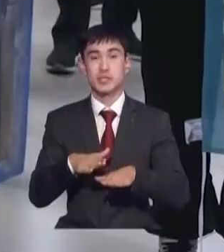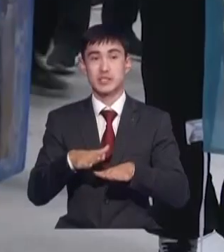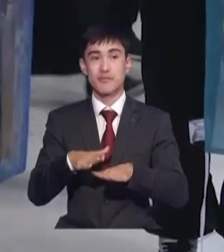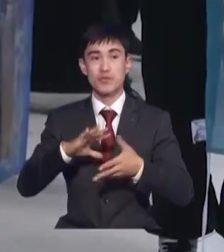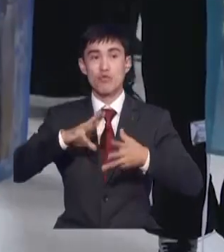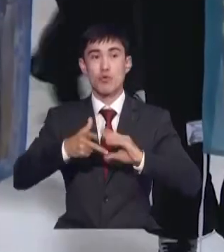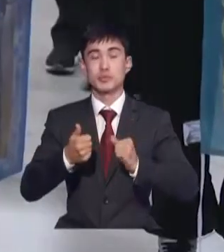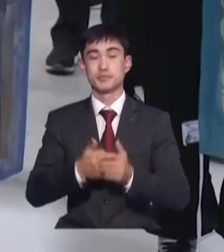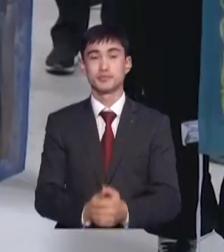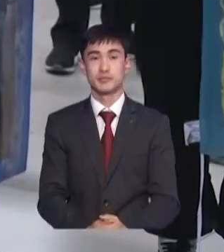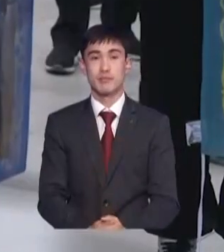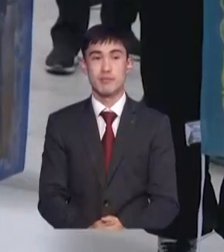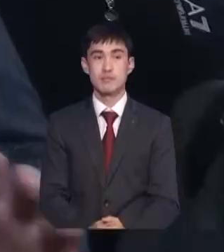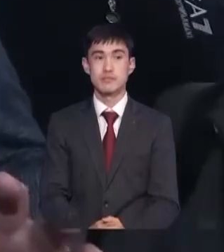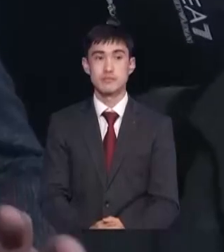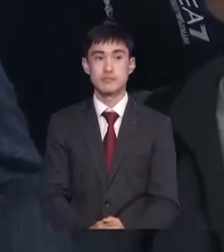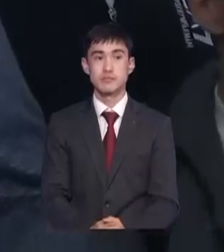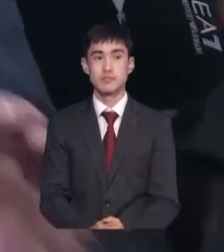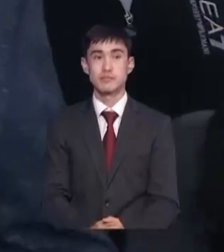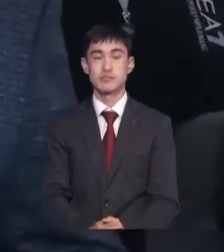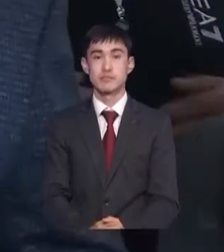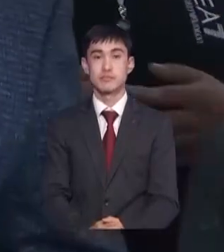в общем зачете.